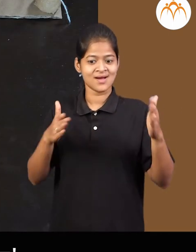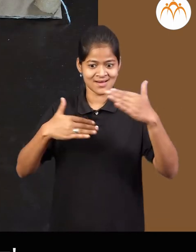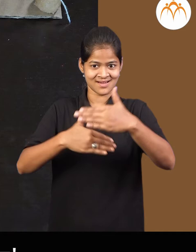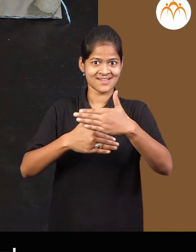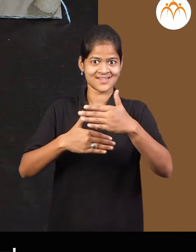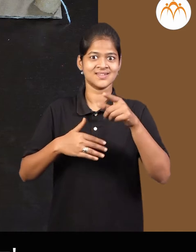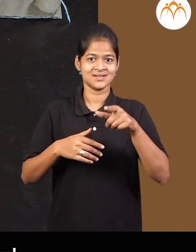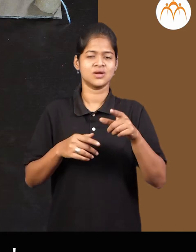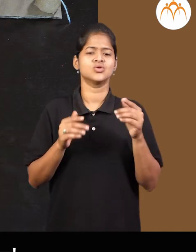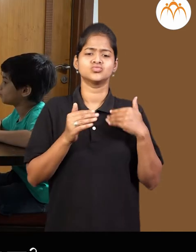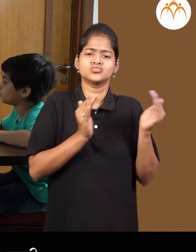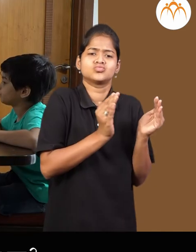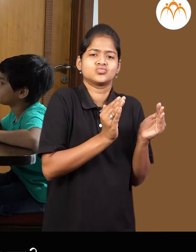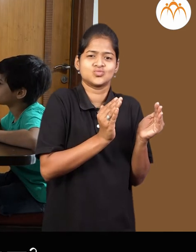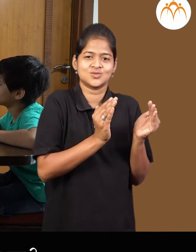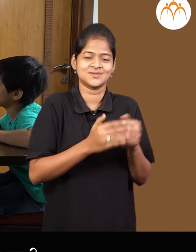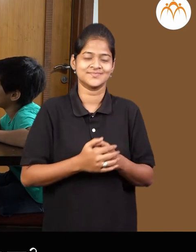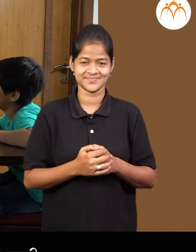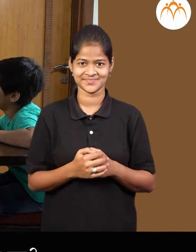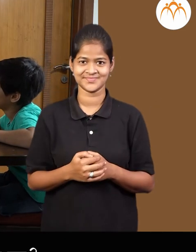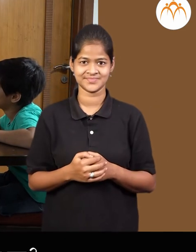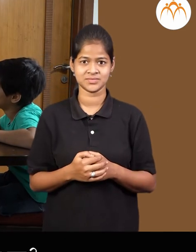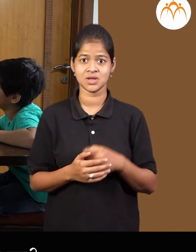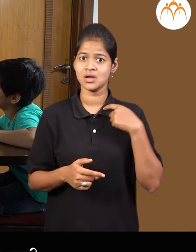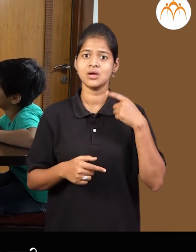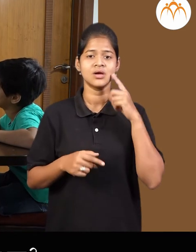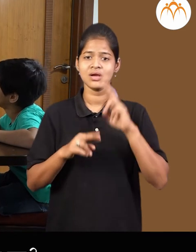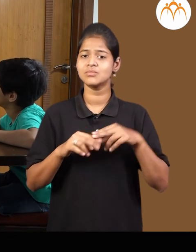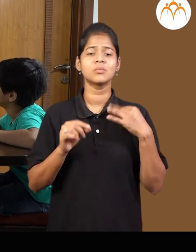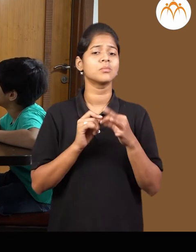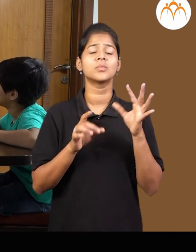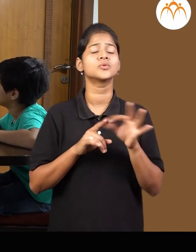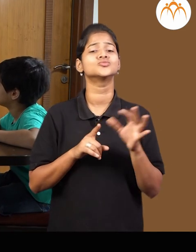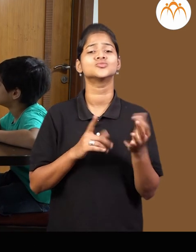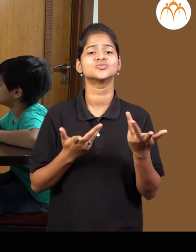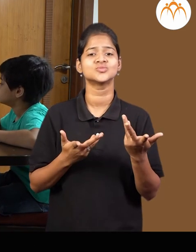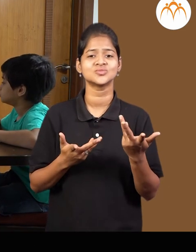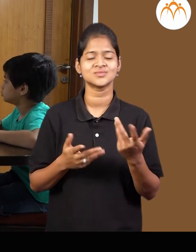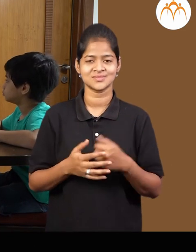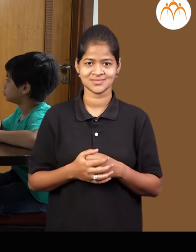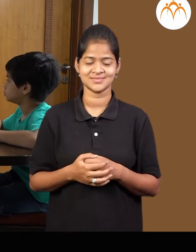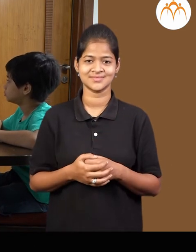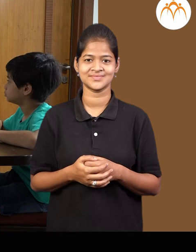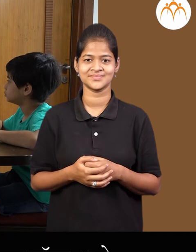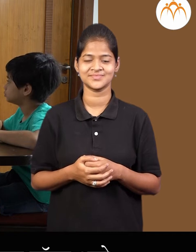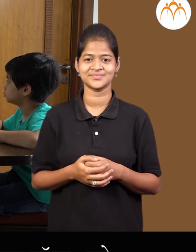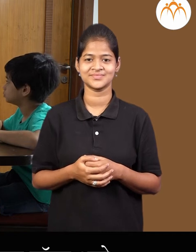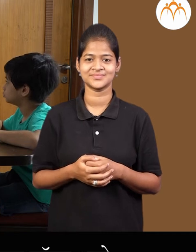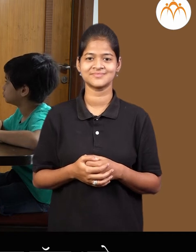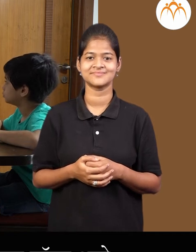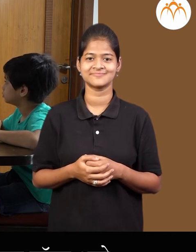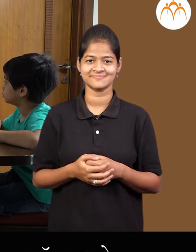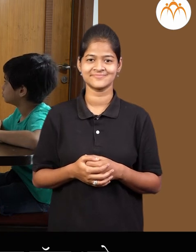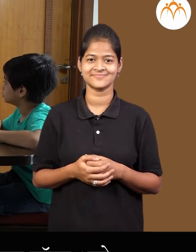आहे. बरोबर, एकदम बरोबर. पण दादा जर दोरा नसेल तर? दोरा नसेल तर एक काम